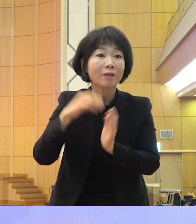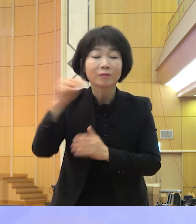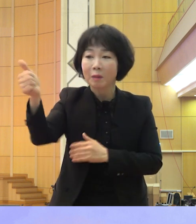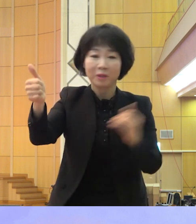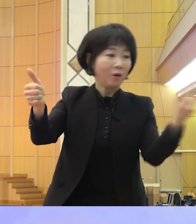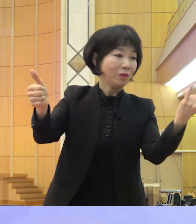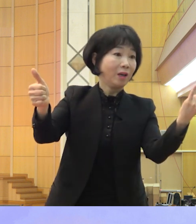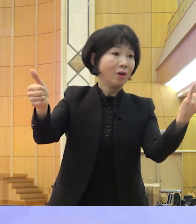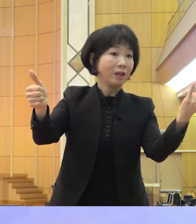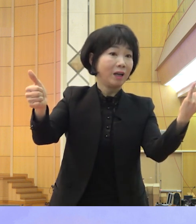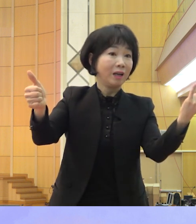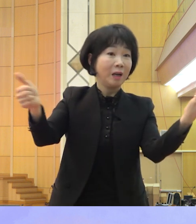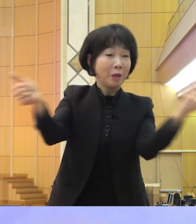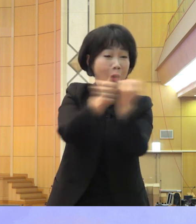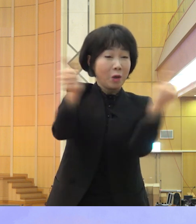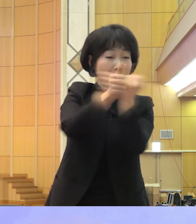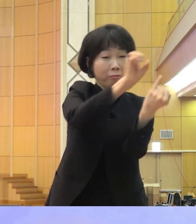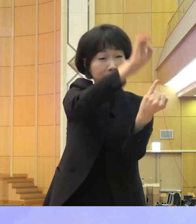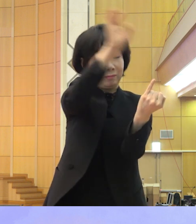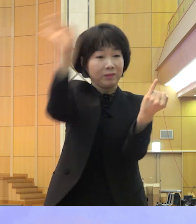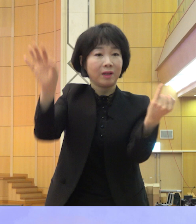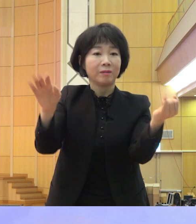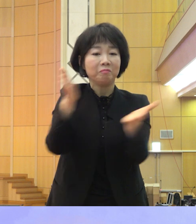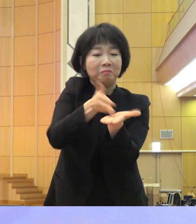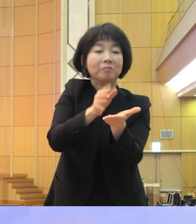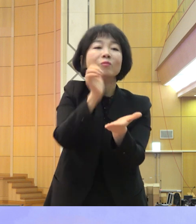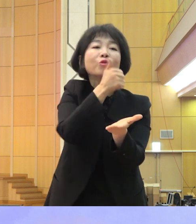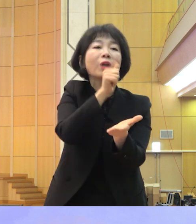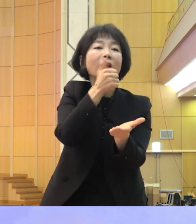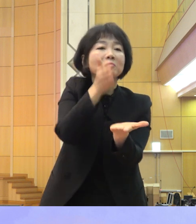26살 때 처음으로 주례를 섰는데,